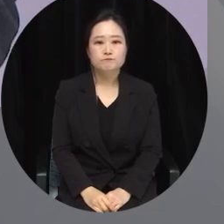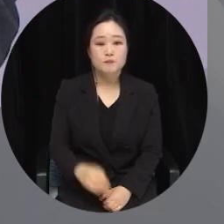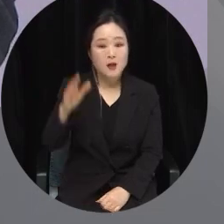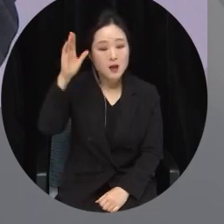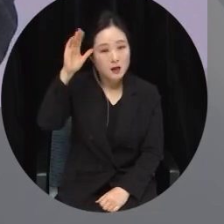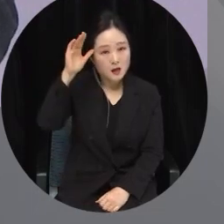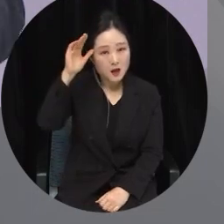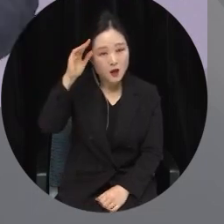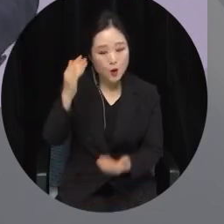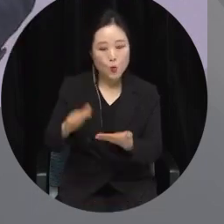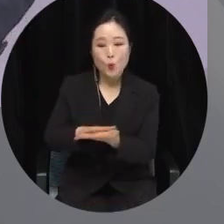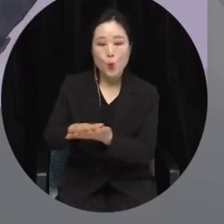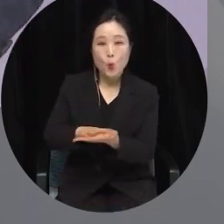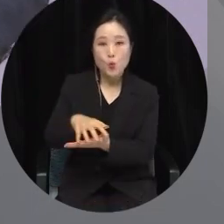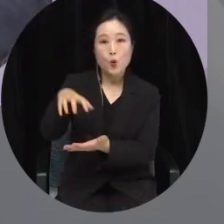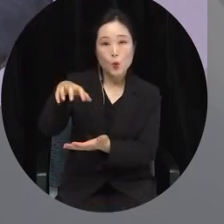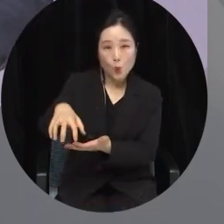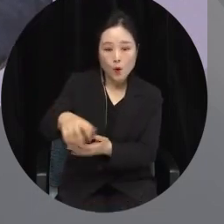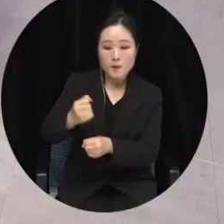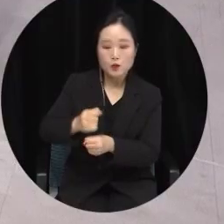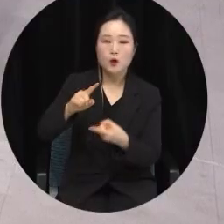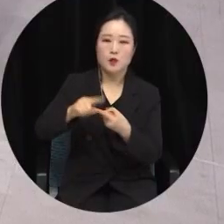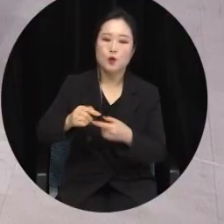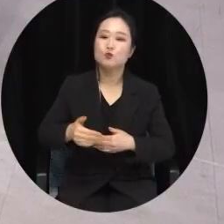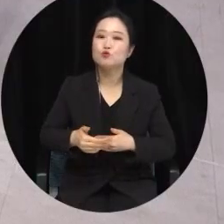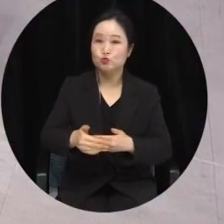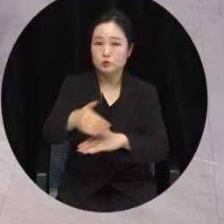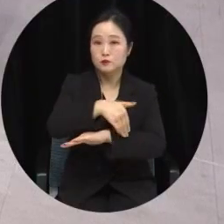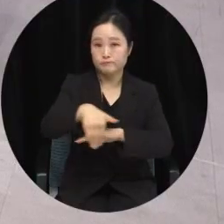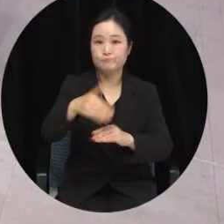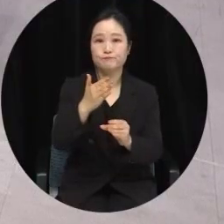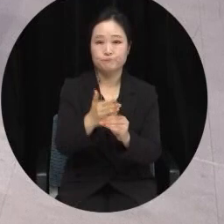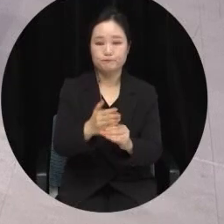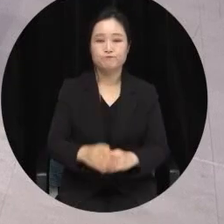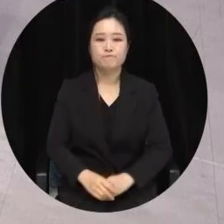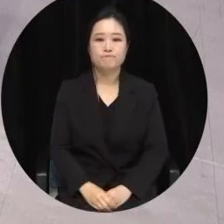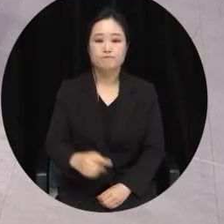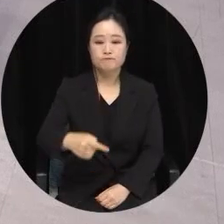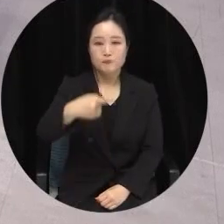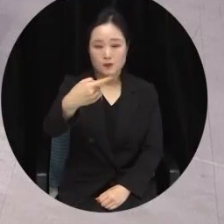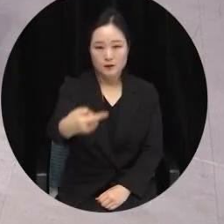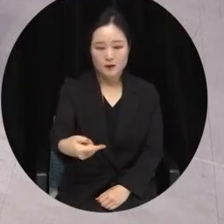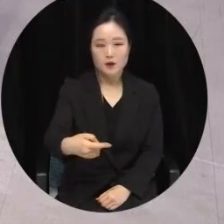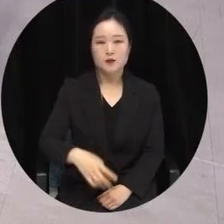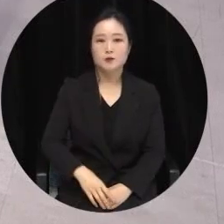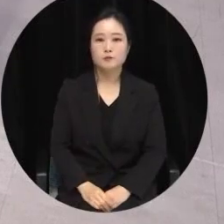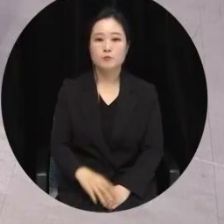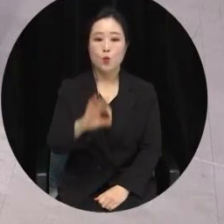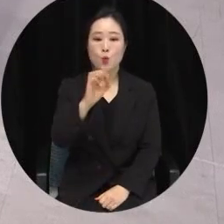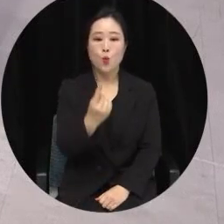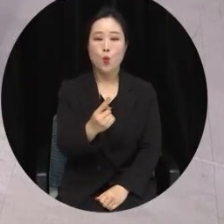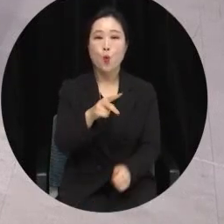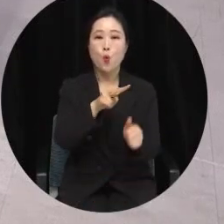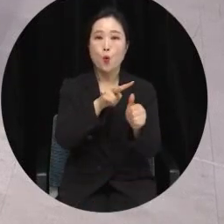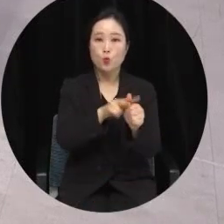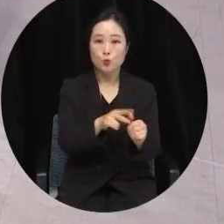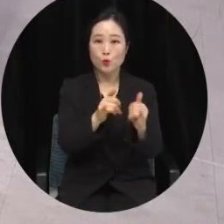이런 말씀을 드리겠습니다. 다음은 기호 2번 국민의힘 오경훈 후보의